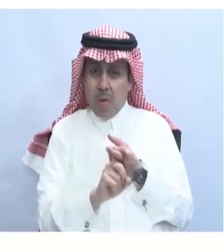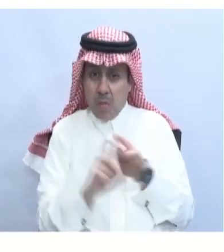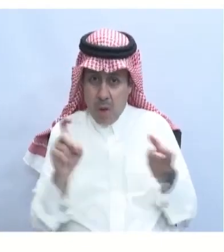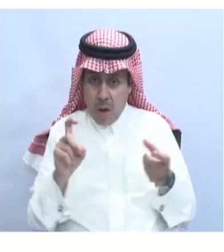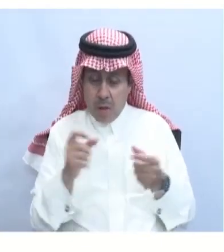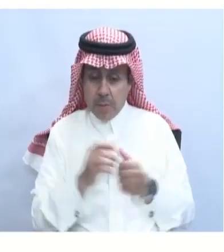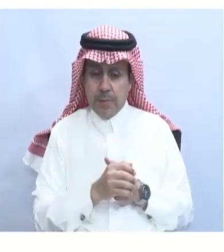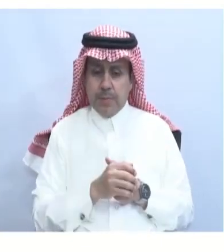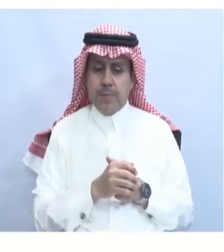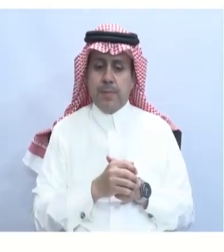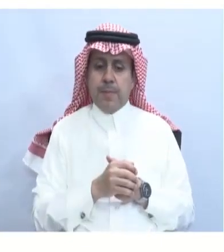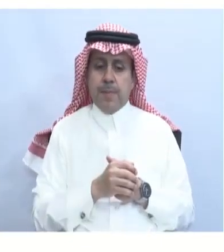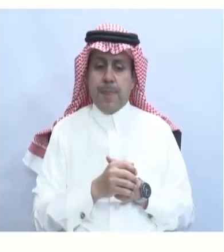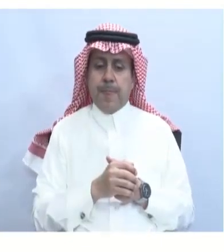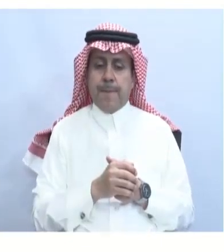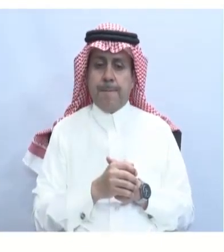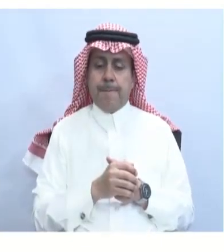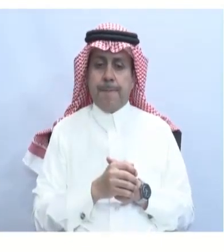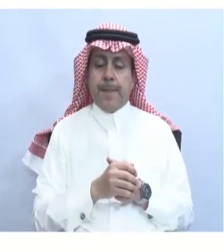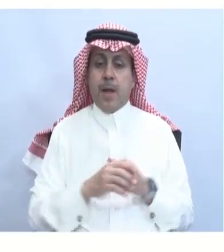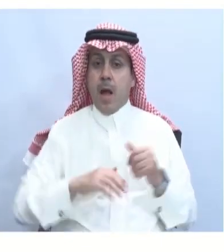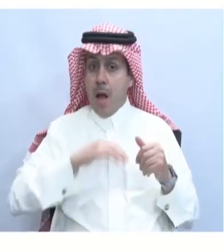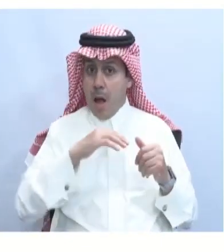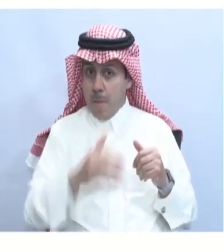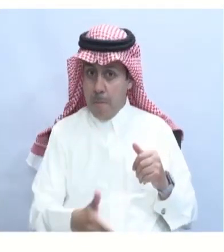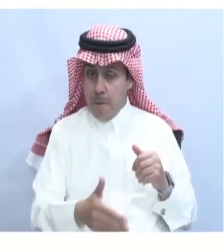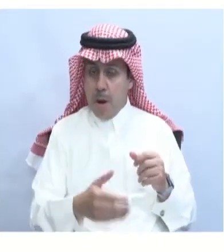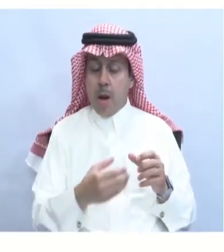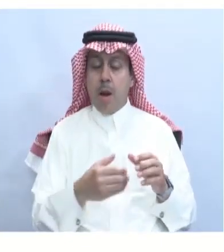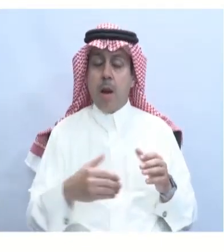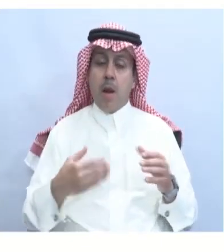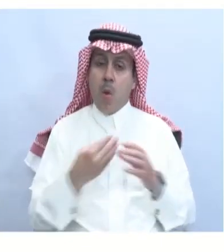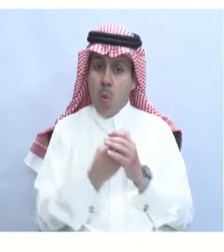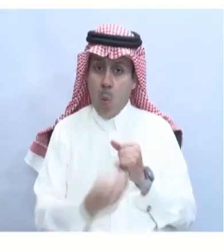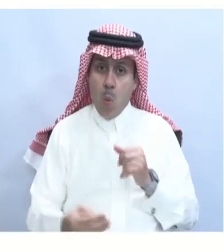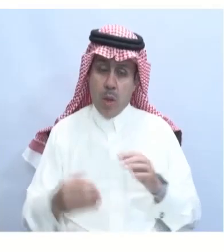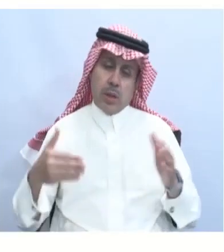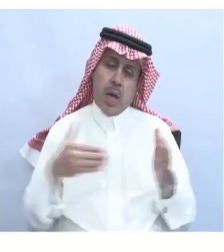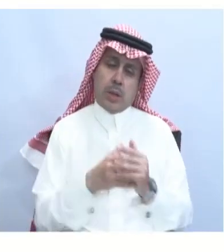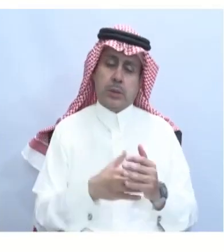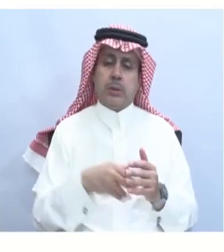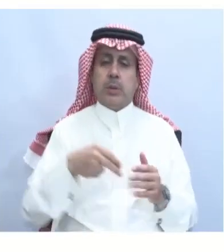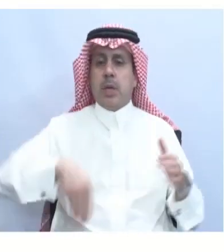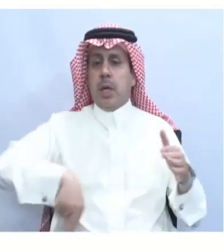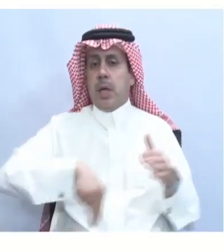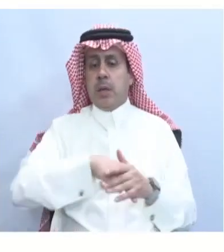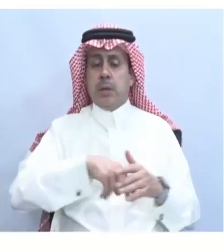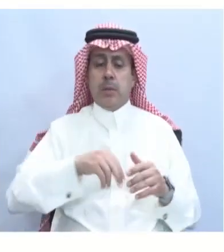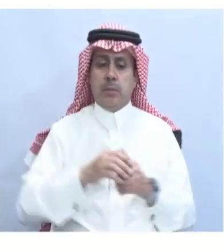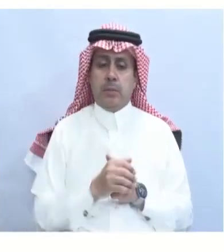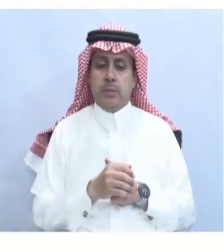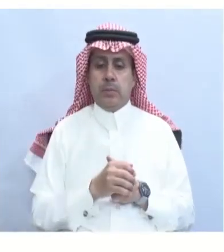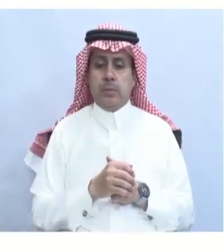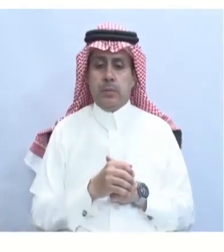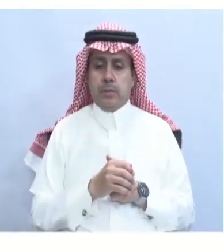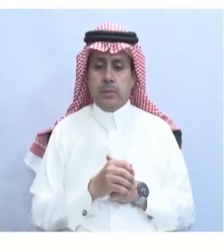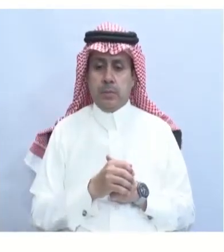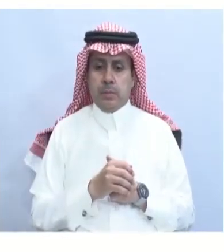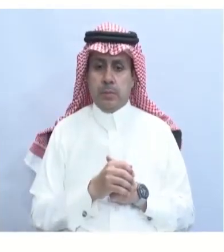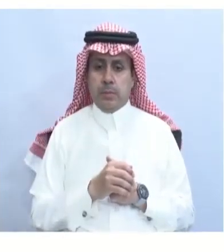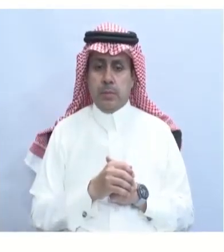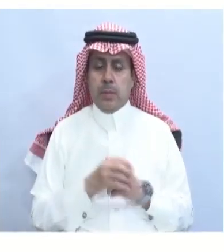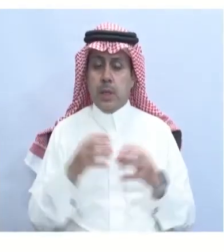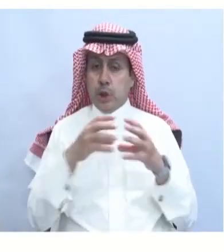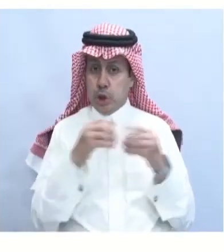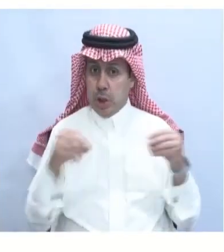واولات الاحمال اجلهن ان يضعن حملهن ومن يتق الله يجعل له من امره يسرا هنا ناتي الى